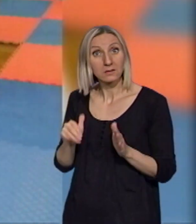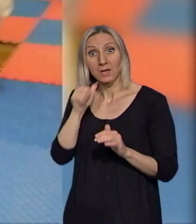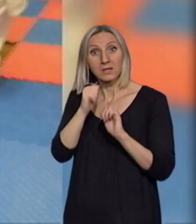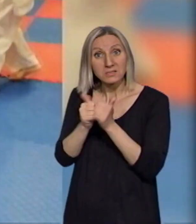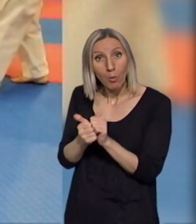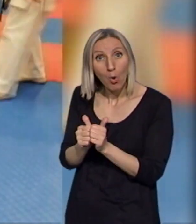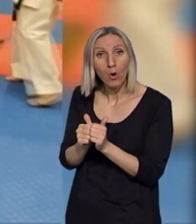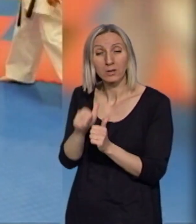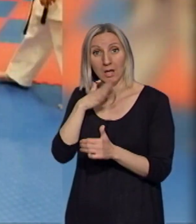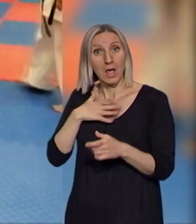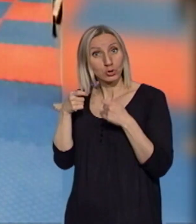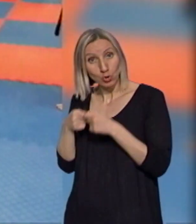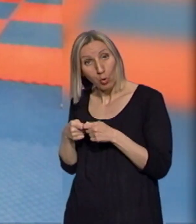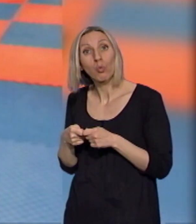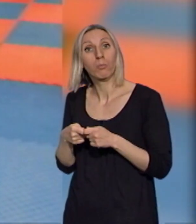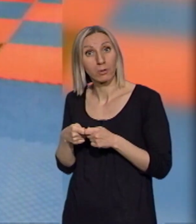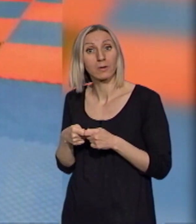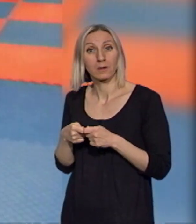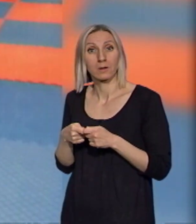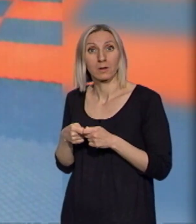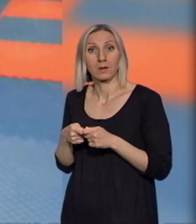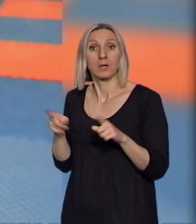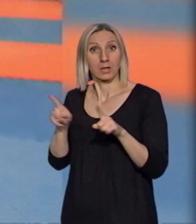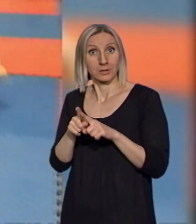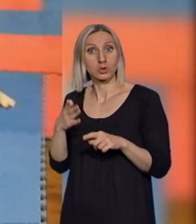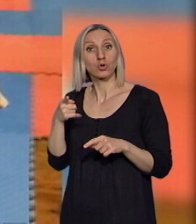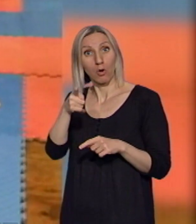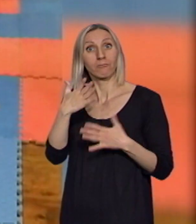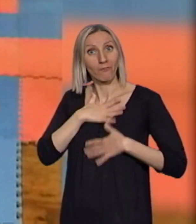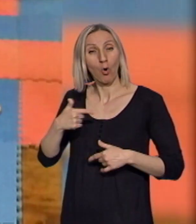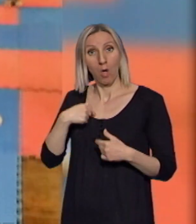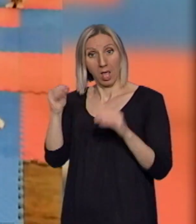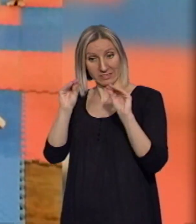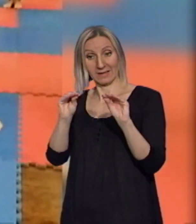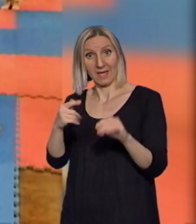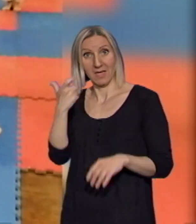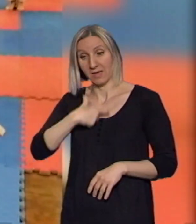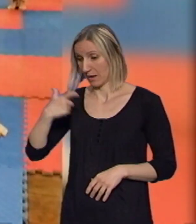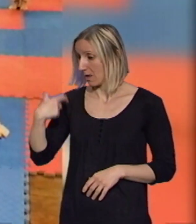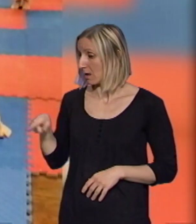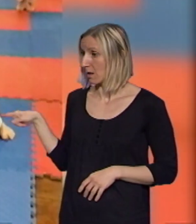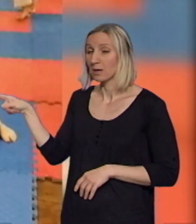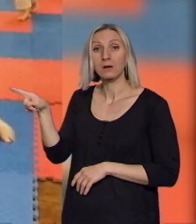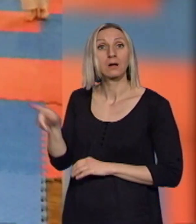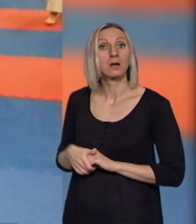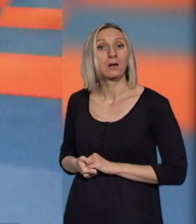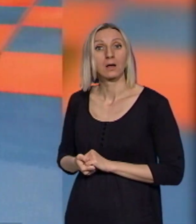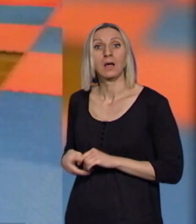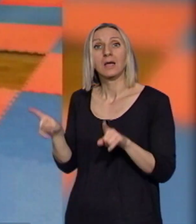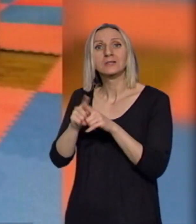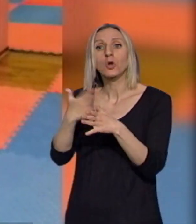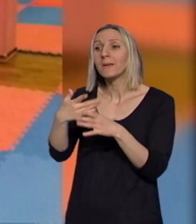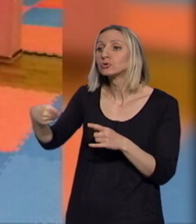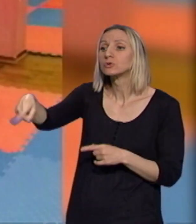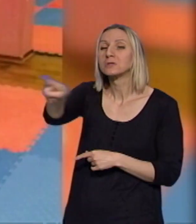i našem klubu, na kraju krajeva i nama trenerima, nego što između sebe su